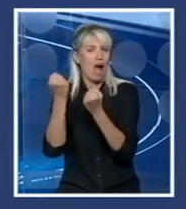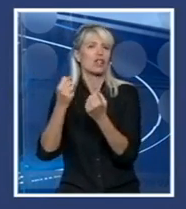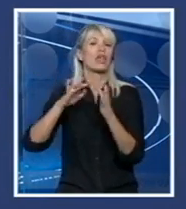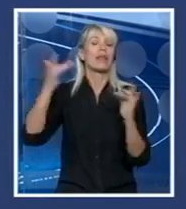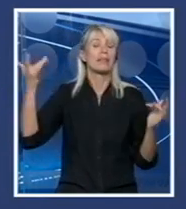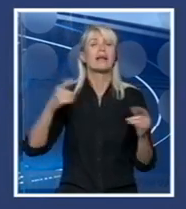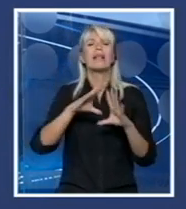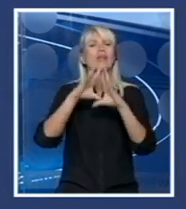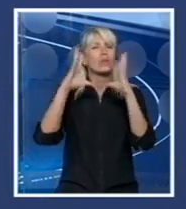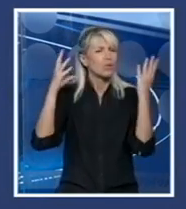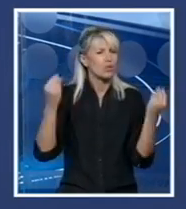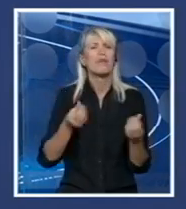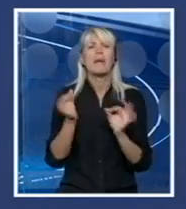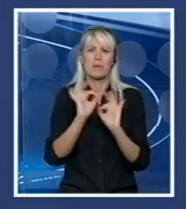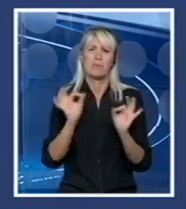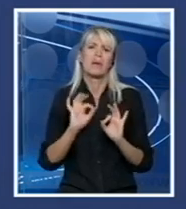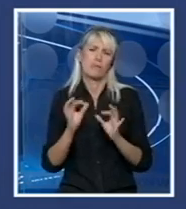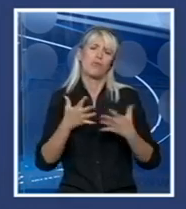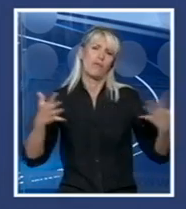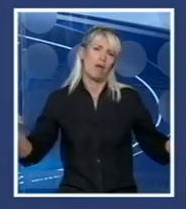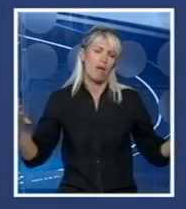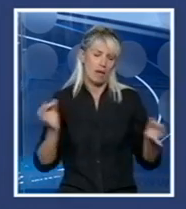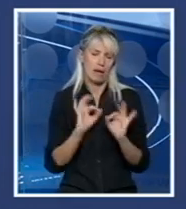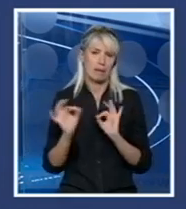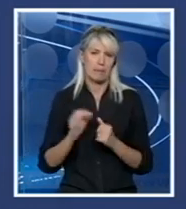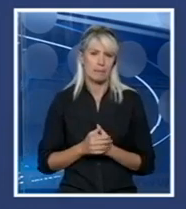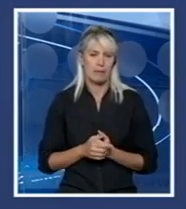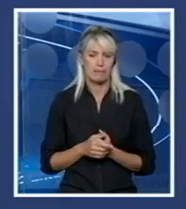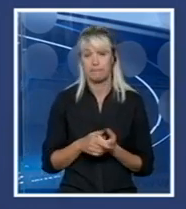pripreme sveobuhvatne i velike. I ne znam šta ste još imali, to je to.